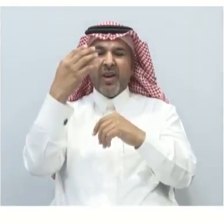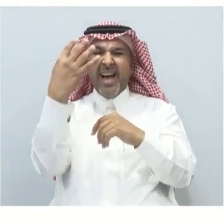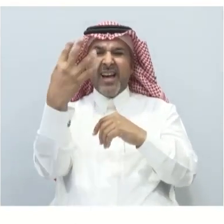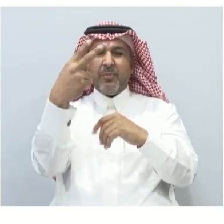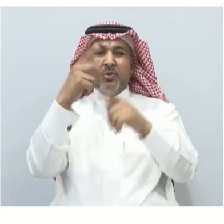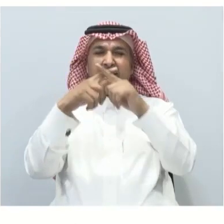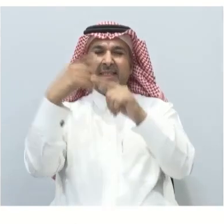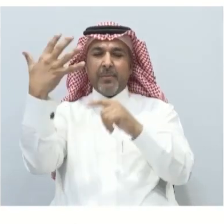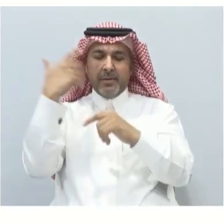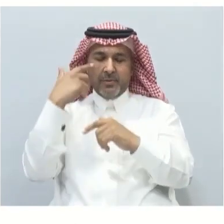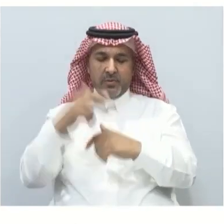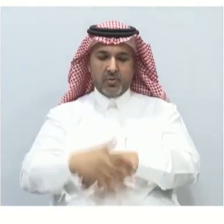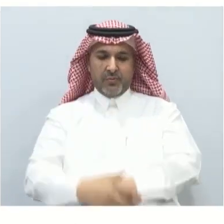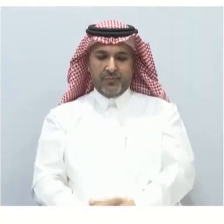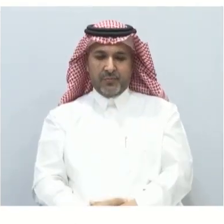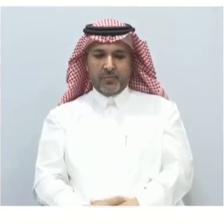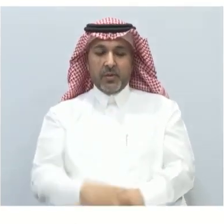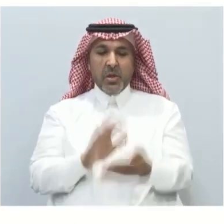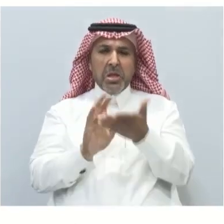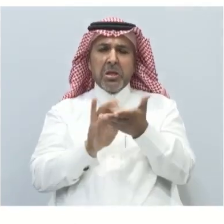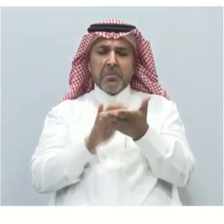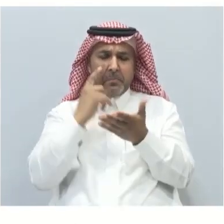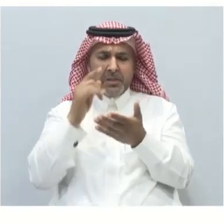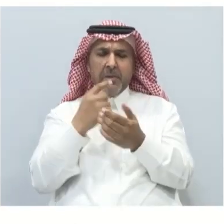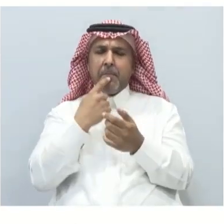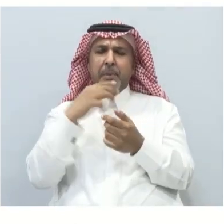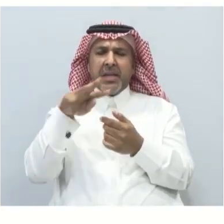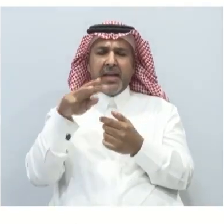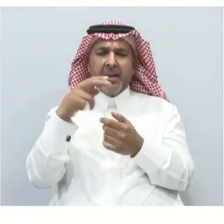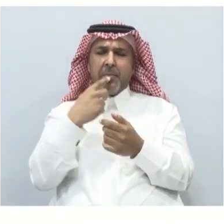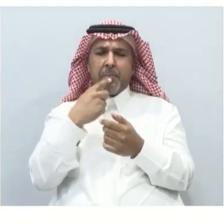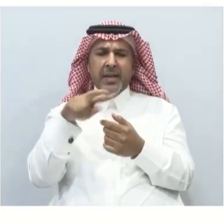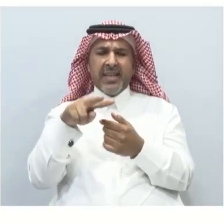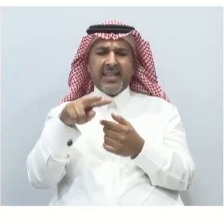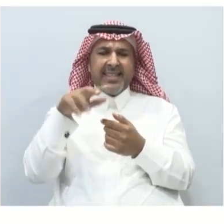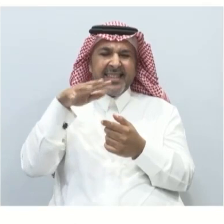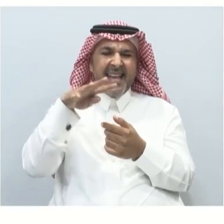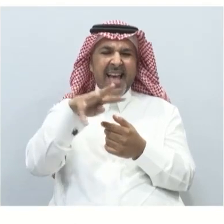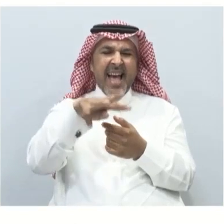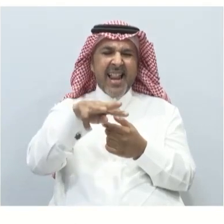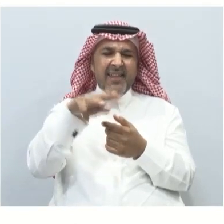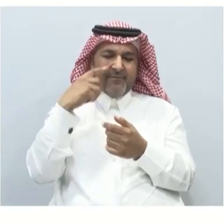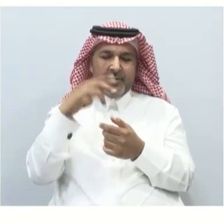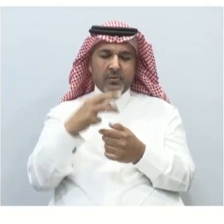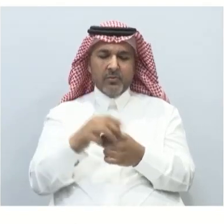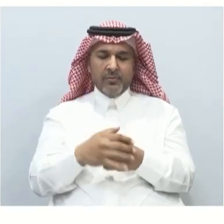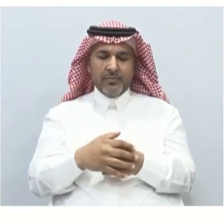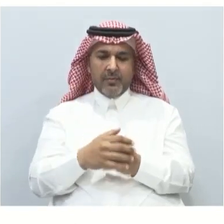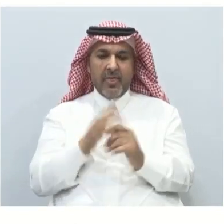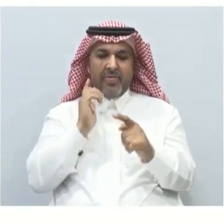وين الاله الحاسبه يلا نعوض 100000 عده معي الاصفار 100000